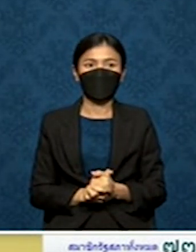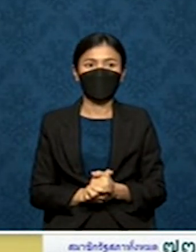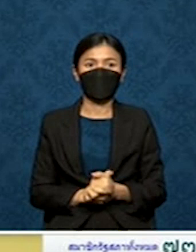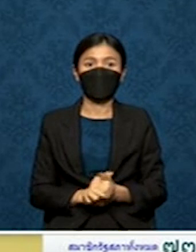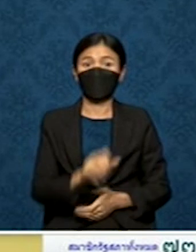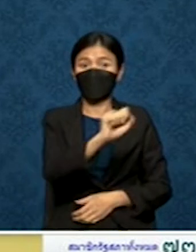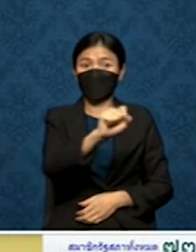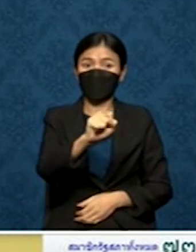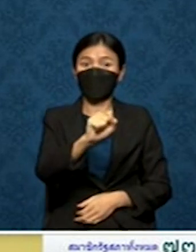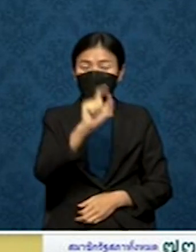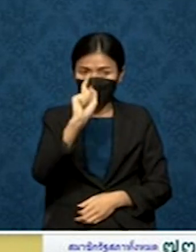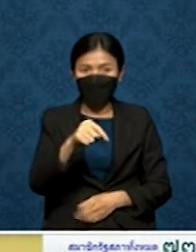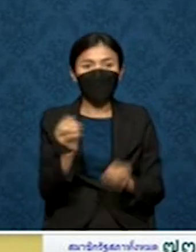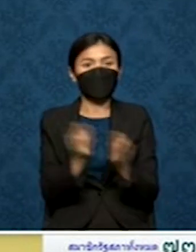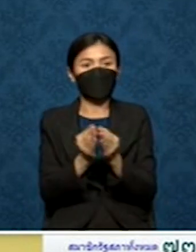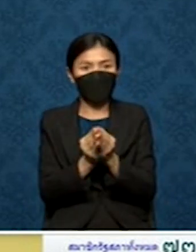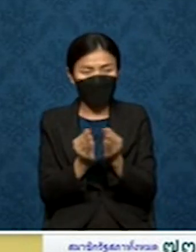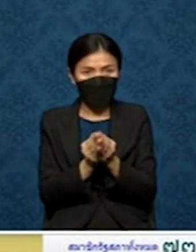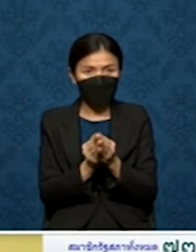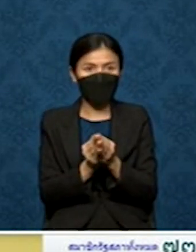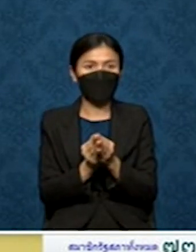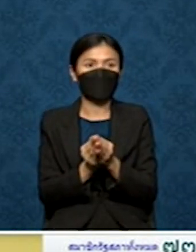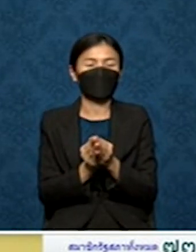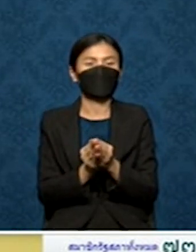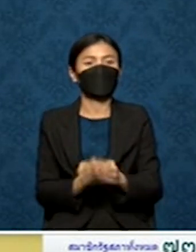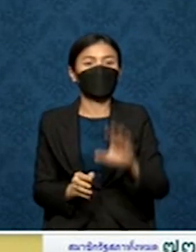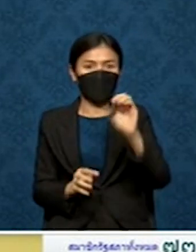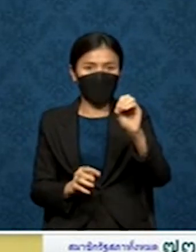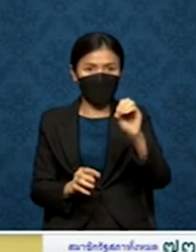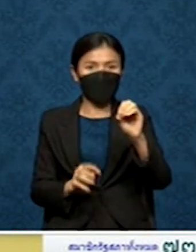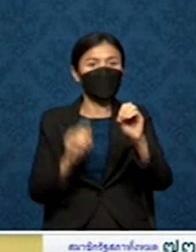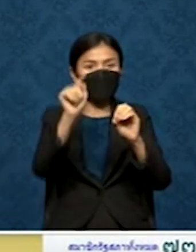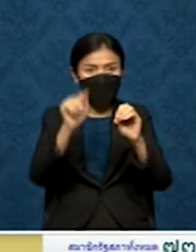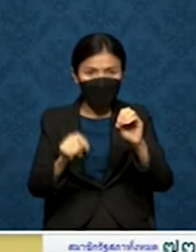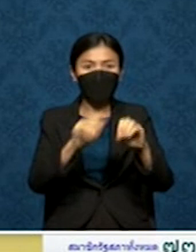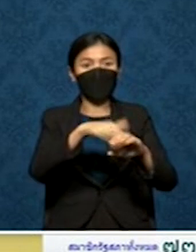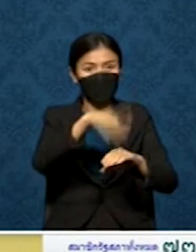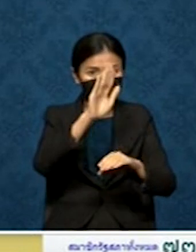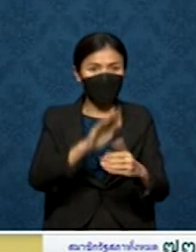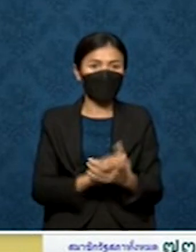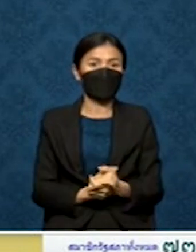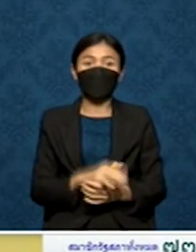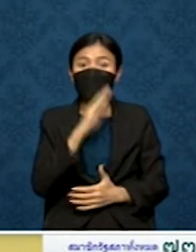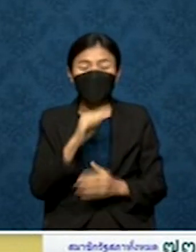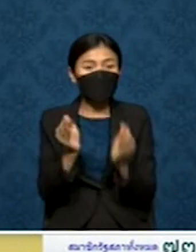แนนเสียงไม่น้อยกว่ากึ่งหนึ่งของผู้มีสิทธิ์เลือกตั้งถ้าได้น้อยกว่ากึ่งหนึ่